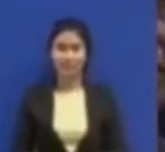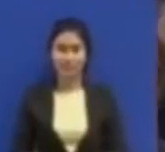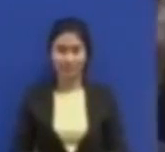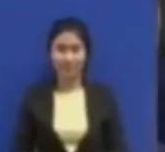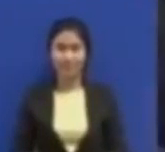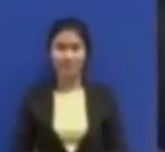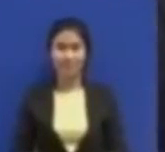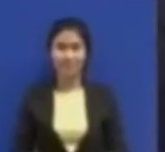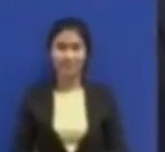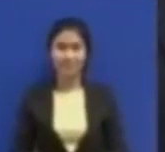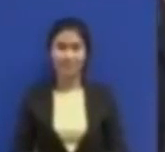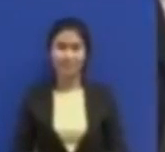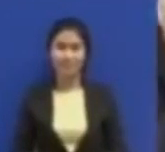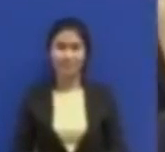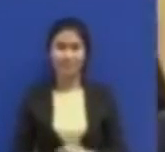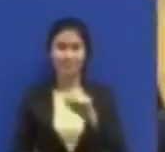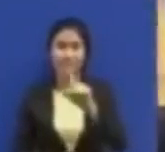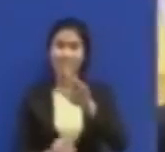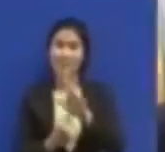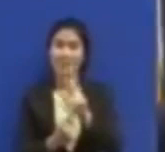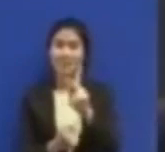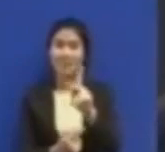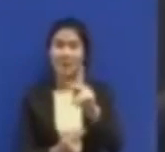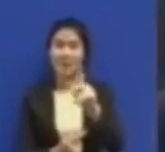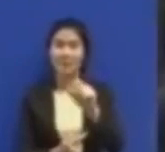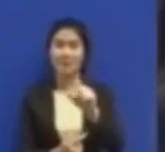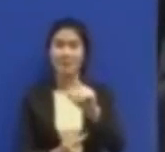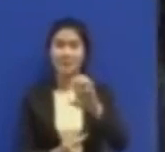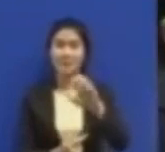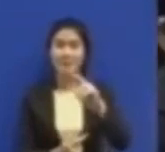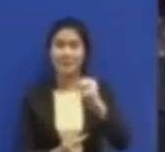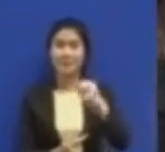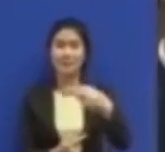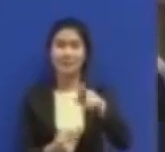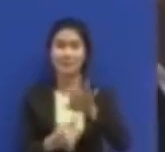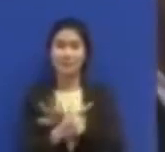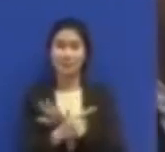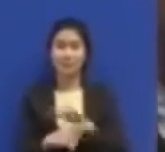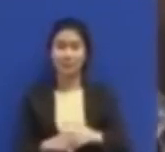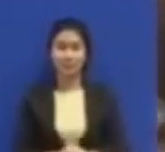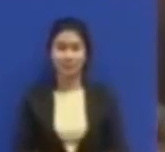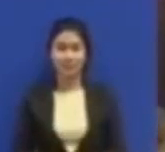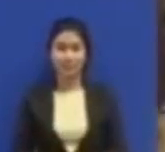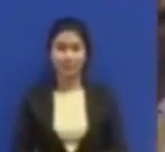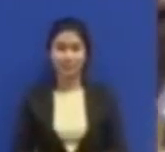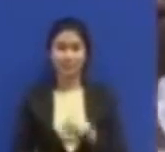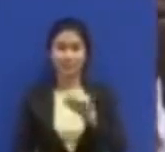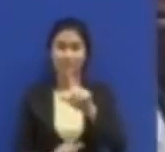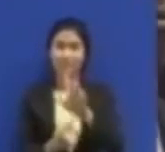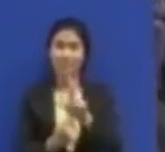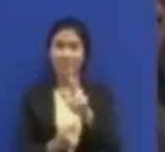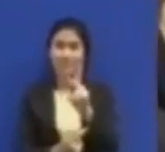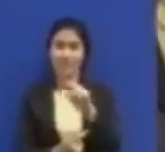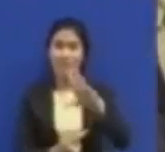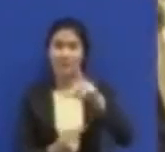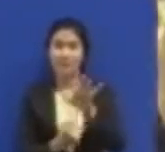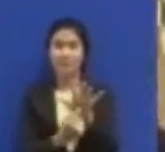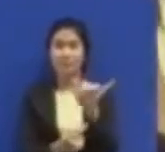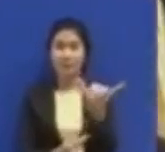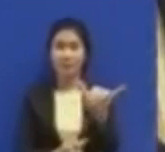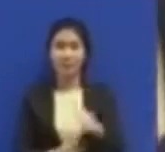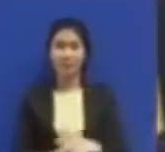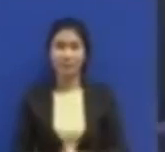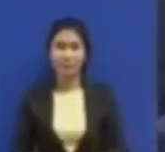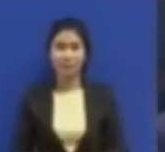207นายสังสิทธิ์พิทยะลังสรรค์208นายสัญชัยจุลมุน